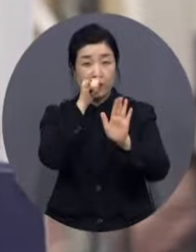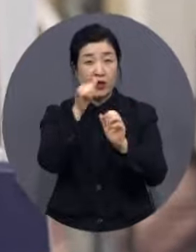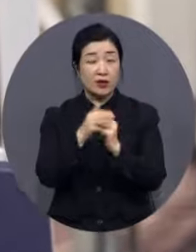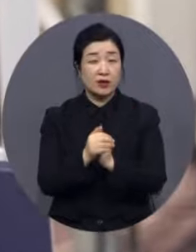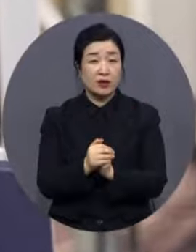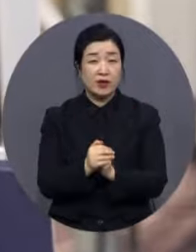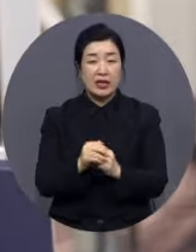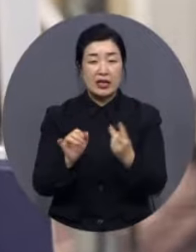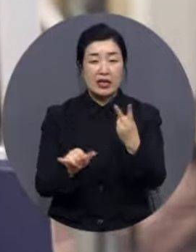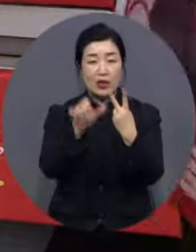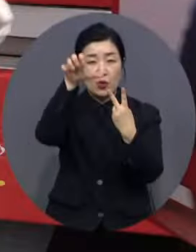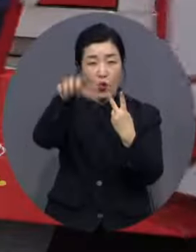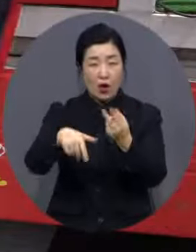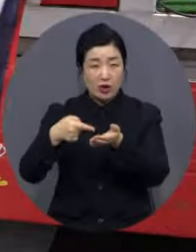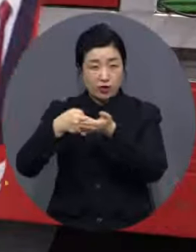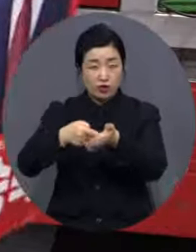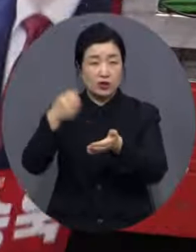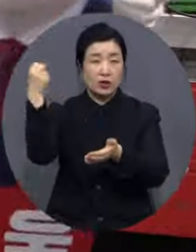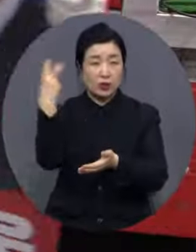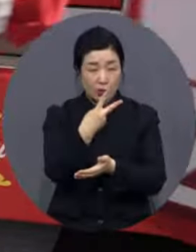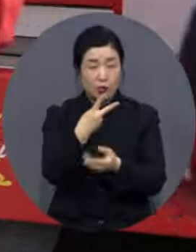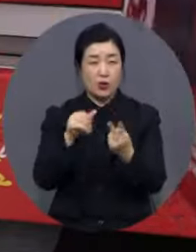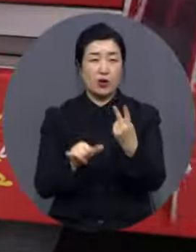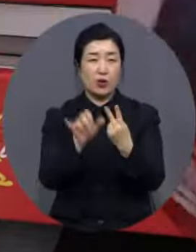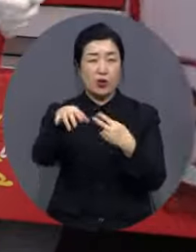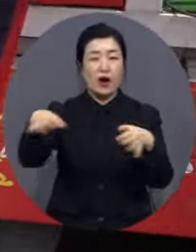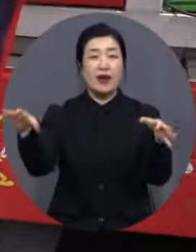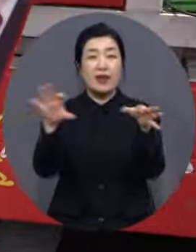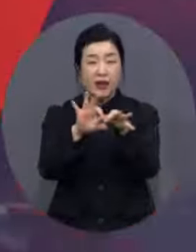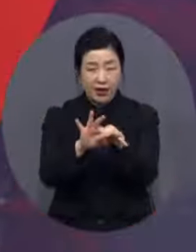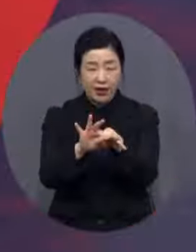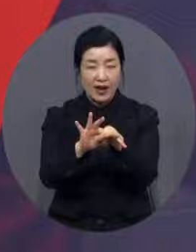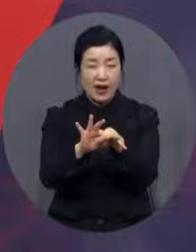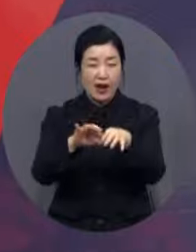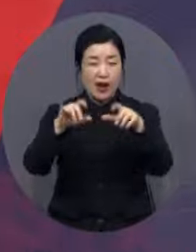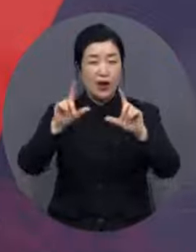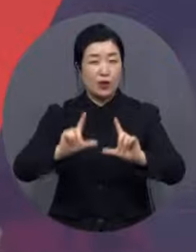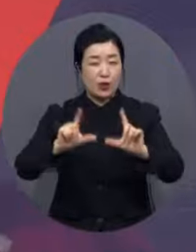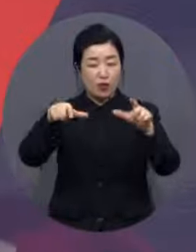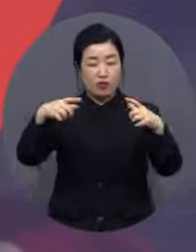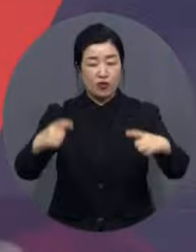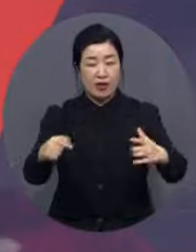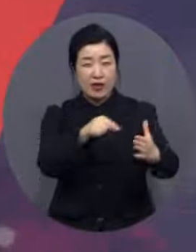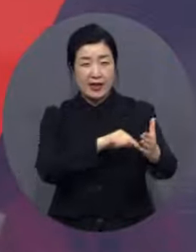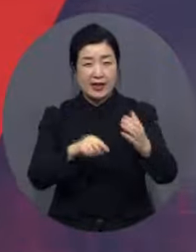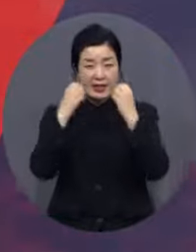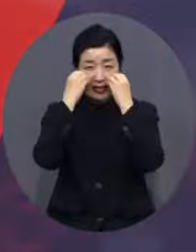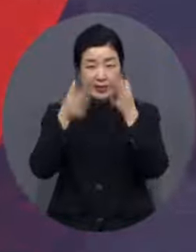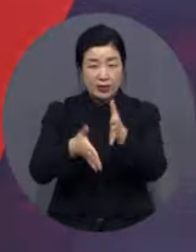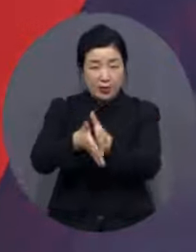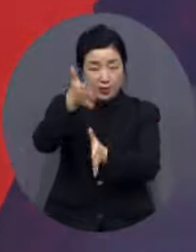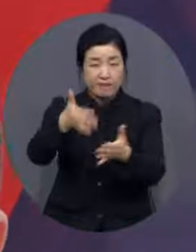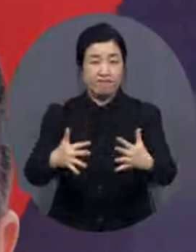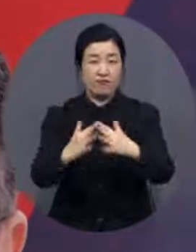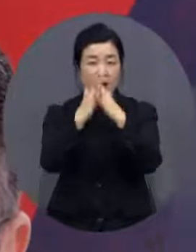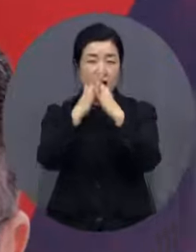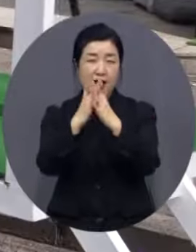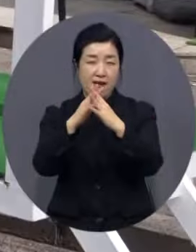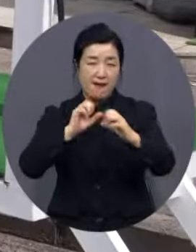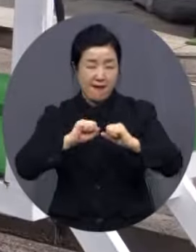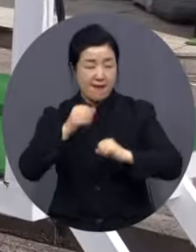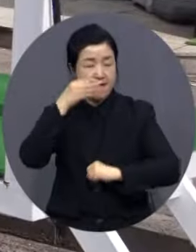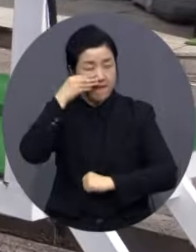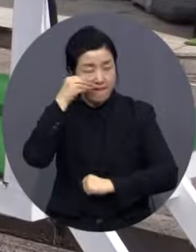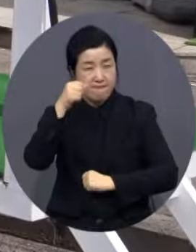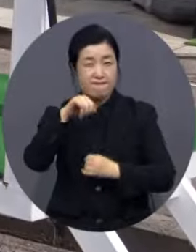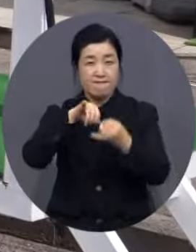나섰습니다 건설 추진과 함께 제의 공항과 연계한 동북권 신도시 건설을 통한 지역 경제 활성화를 약속하며